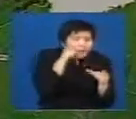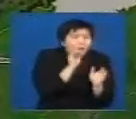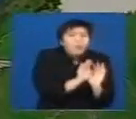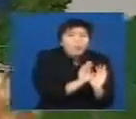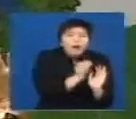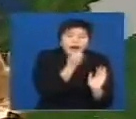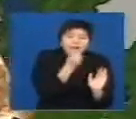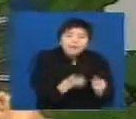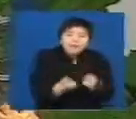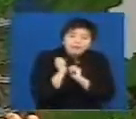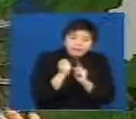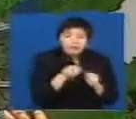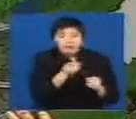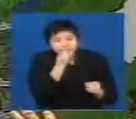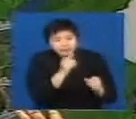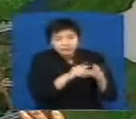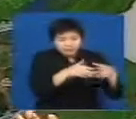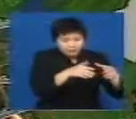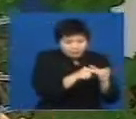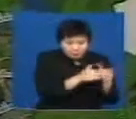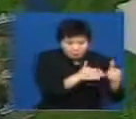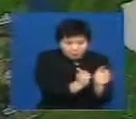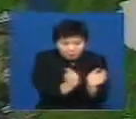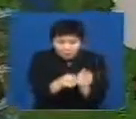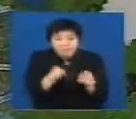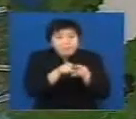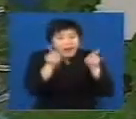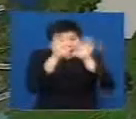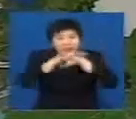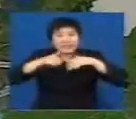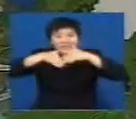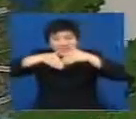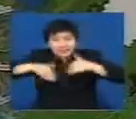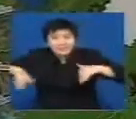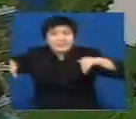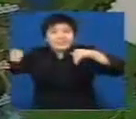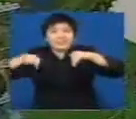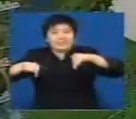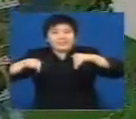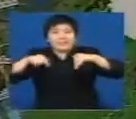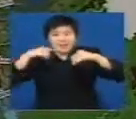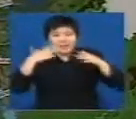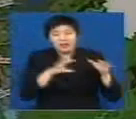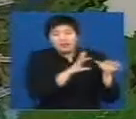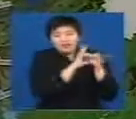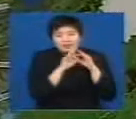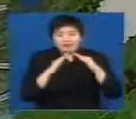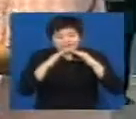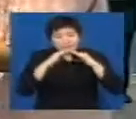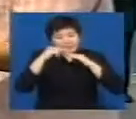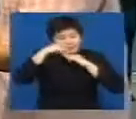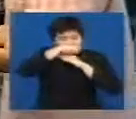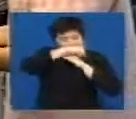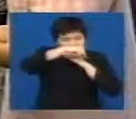ช่ไหมฮะก็เริ่มไหลลงมากลางน้ำนะฮะถามกลางน้ำมีไว้ทำไมนะฮะกลางน้ำคือ midstream นะฮะหรือ middle